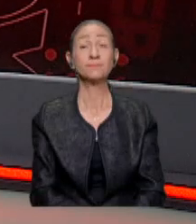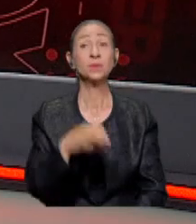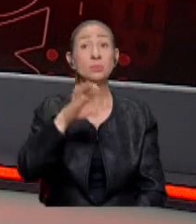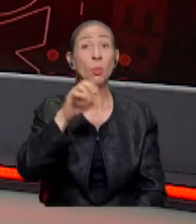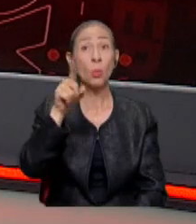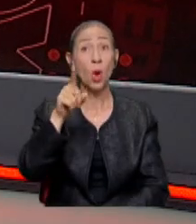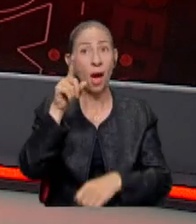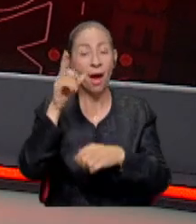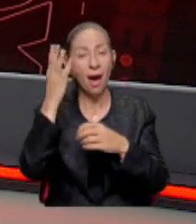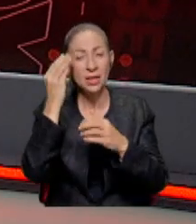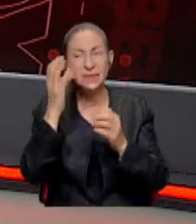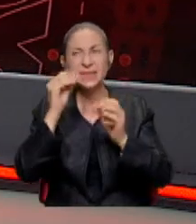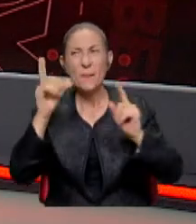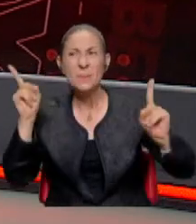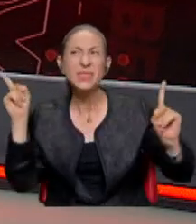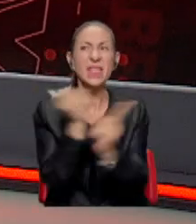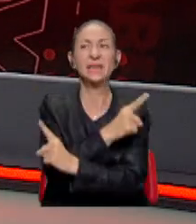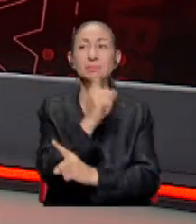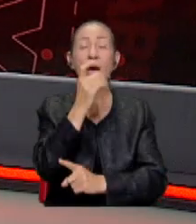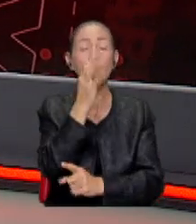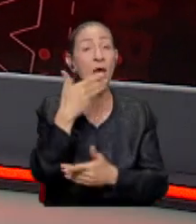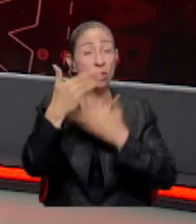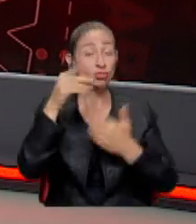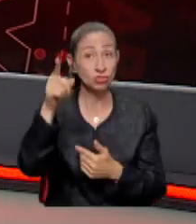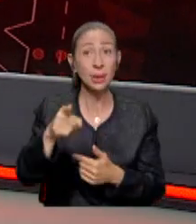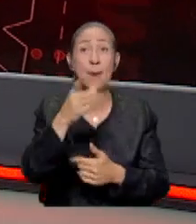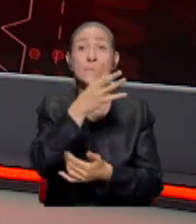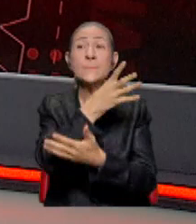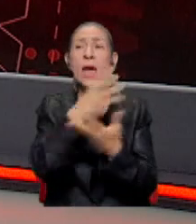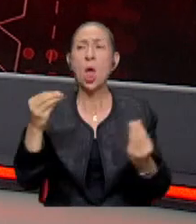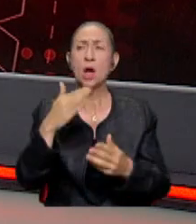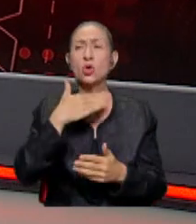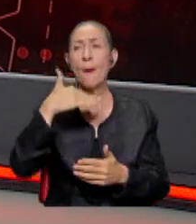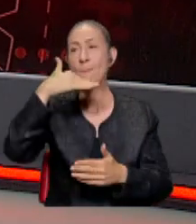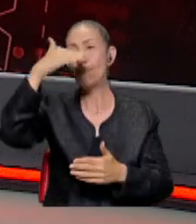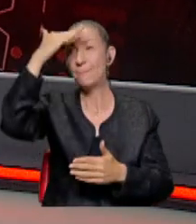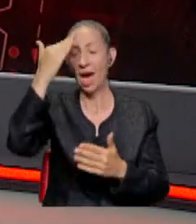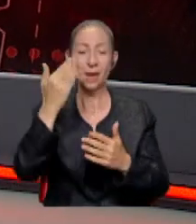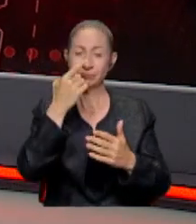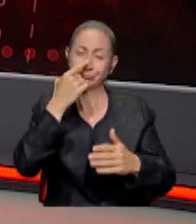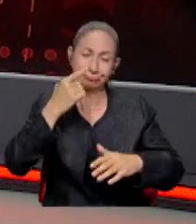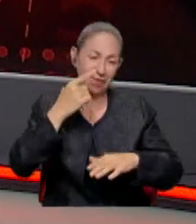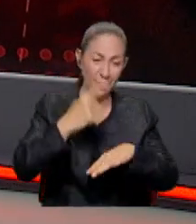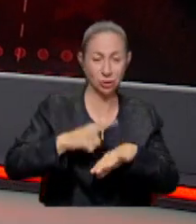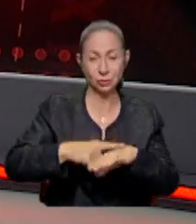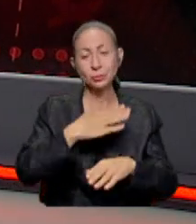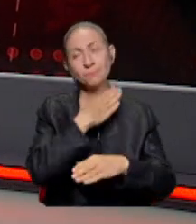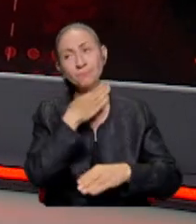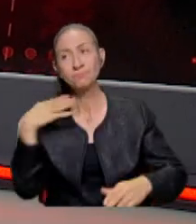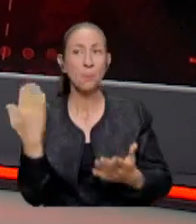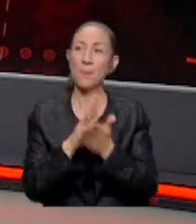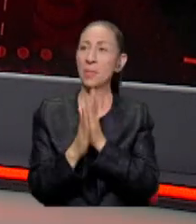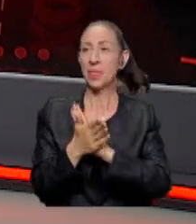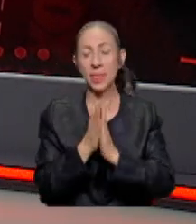Şimdi bu anlayışın tam zıttı bir haberi aktaracağız. Milyonlar Kurban Bayramı'nda ibadetini gerçekleştirdi,